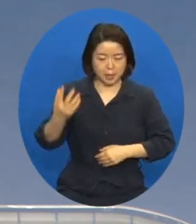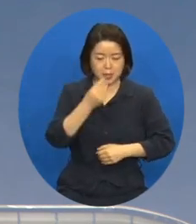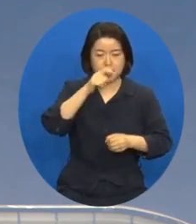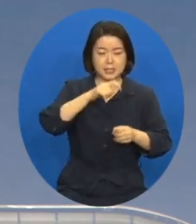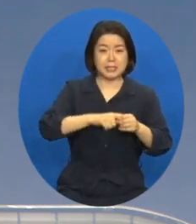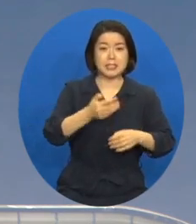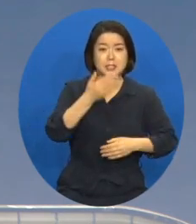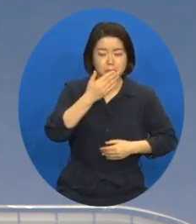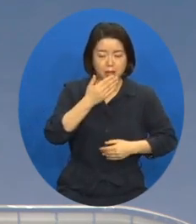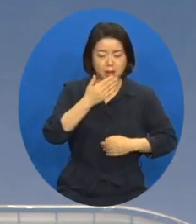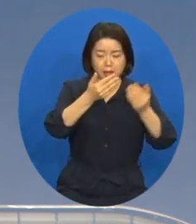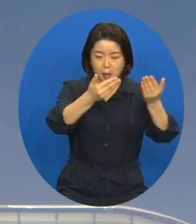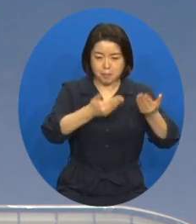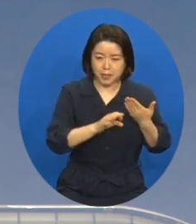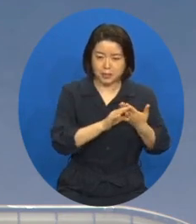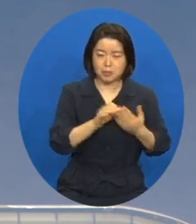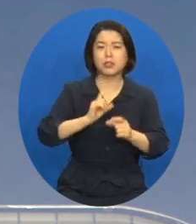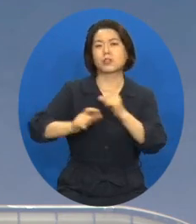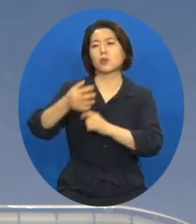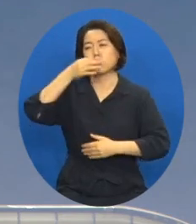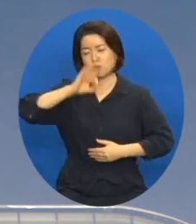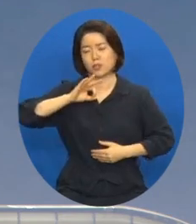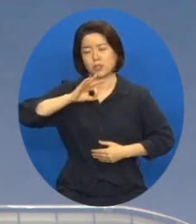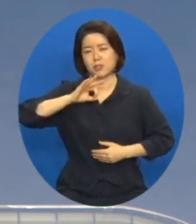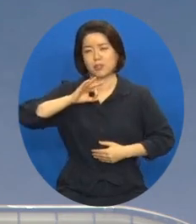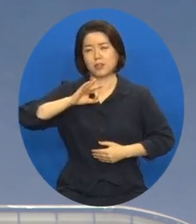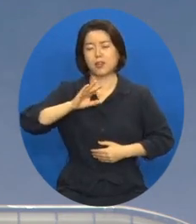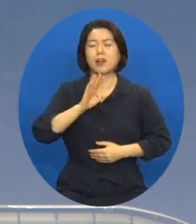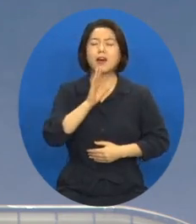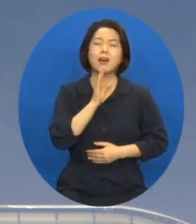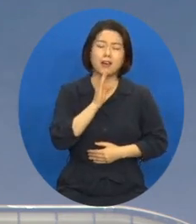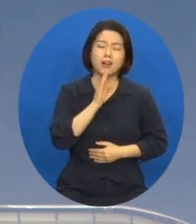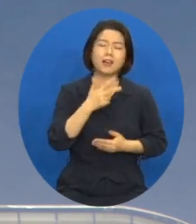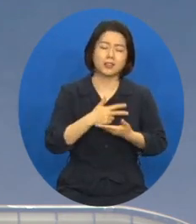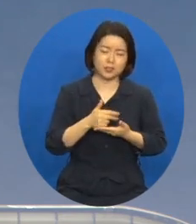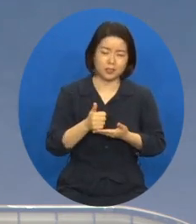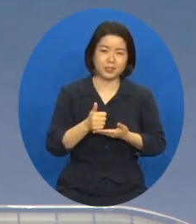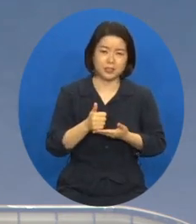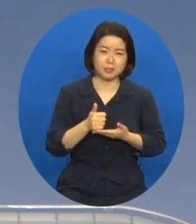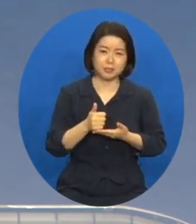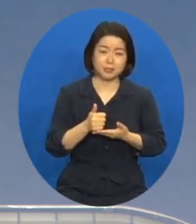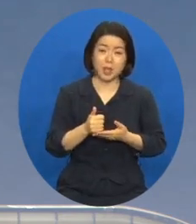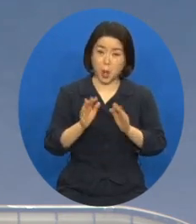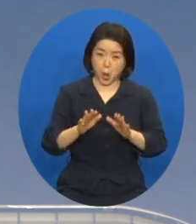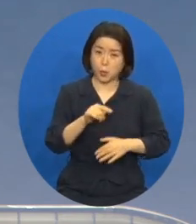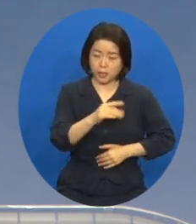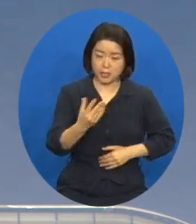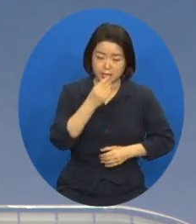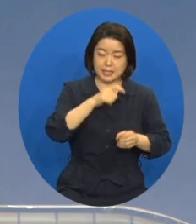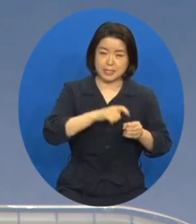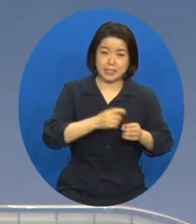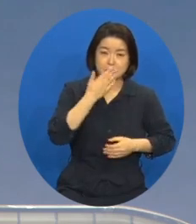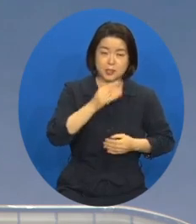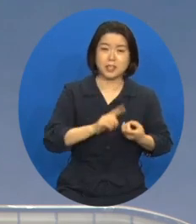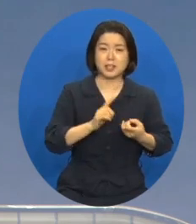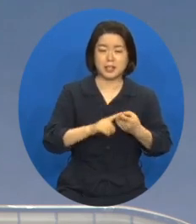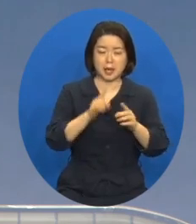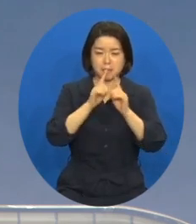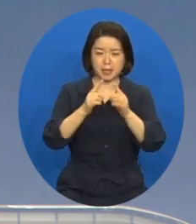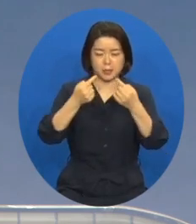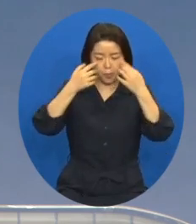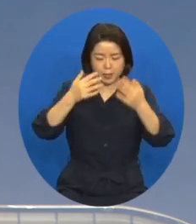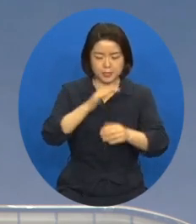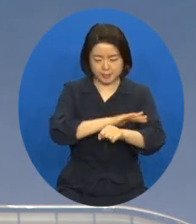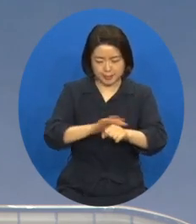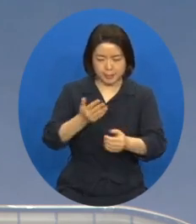더 유익하지 않겠느냐. 그렇군요 주님. 그래서 오늘 이 성찬에 대한 말씀을 제대로 드리려고 하는